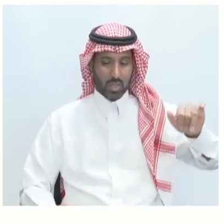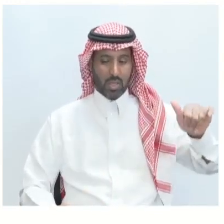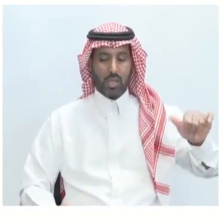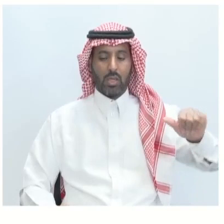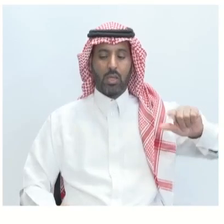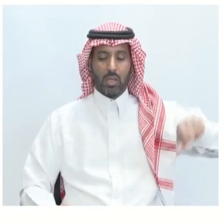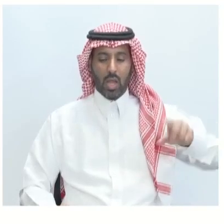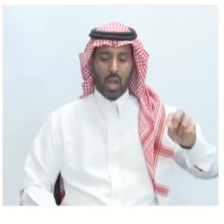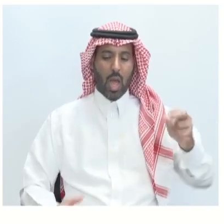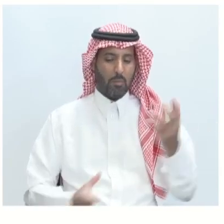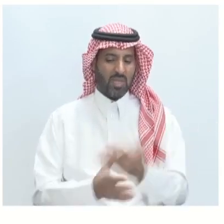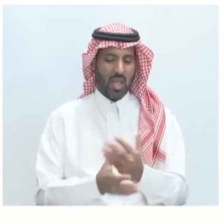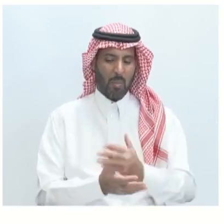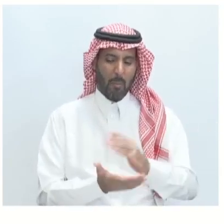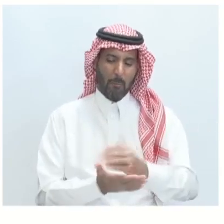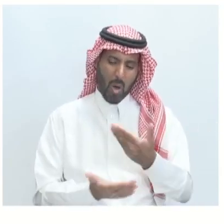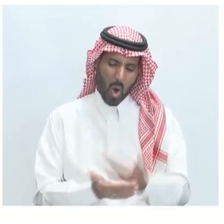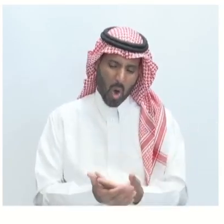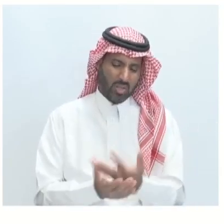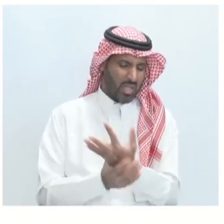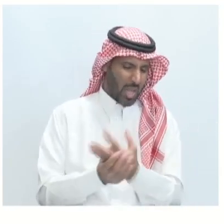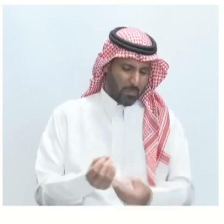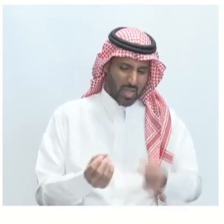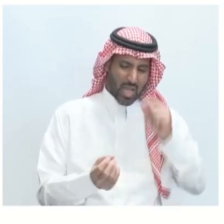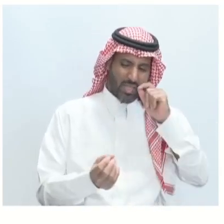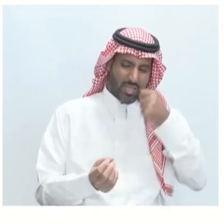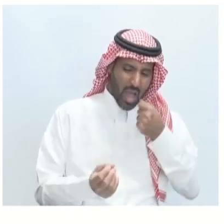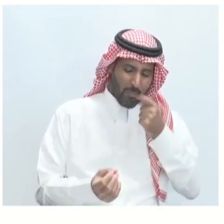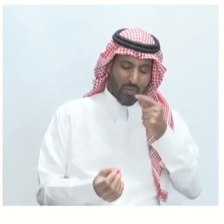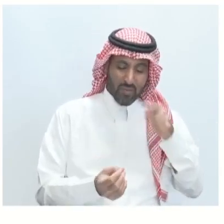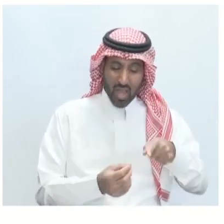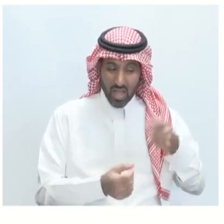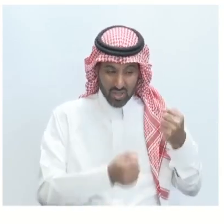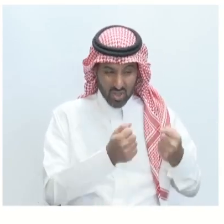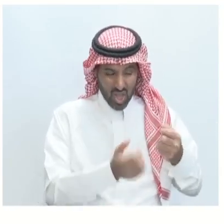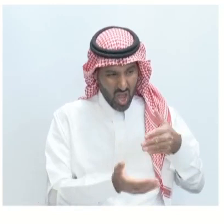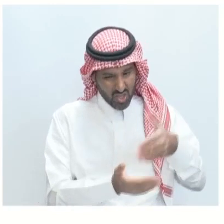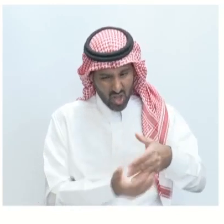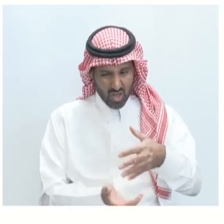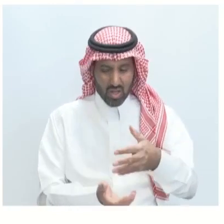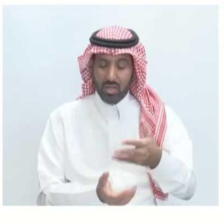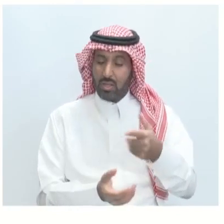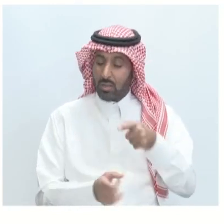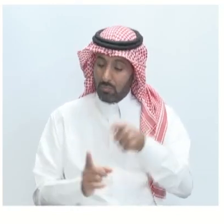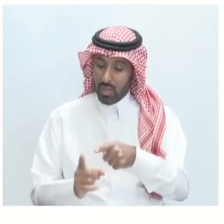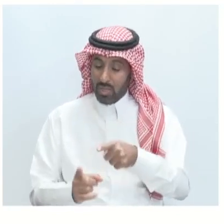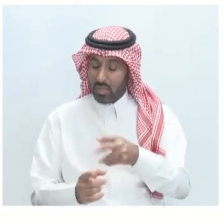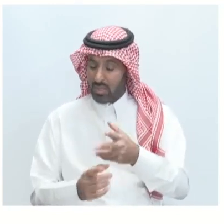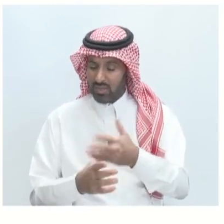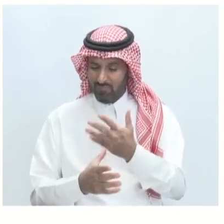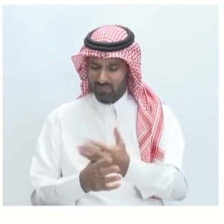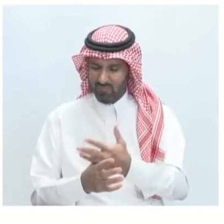ابنها الشاب في حادث سياره جعلها تدخل في نوبه